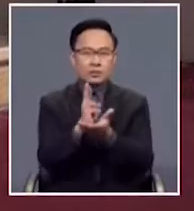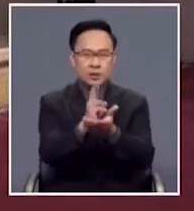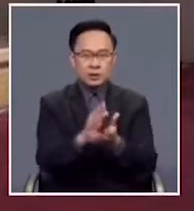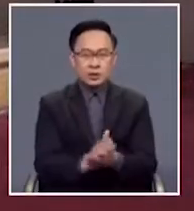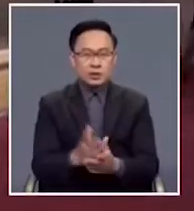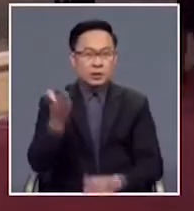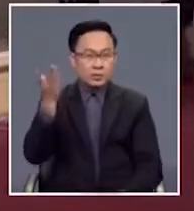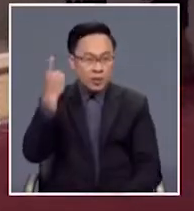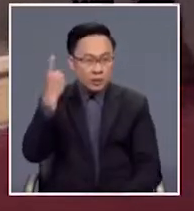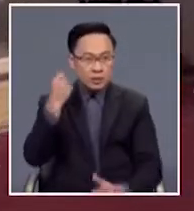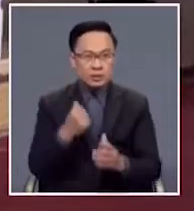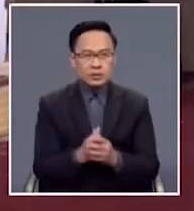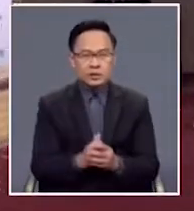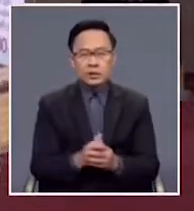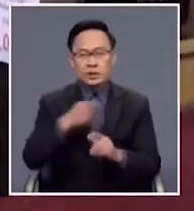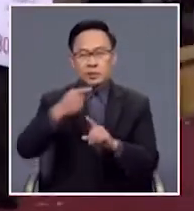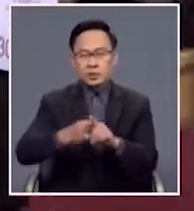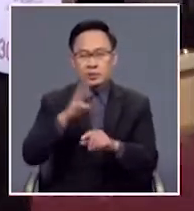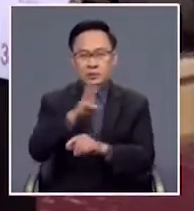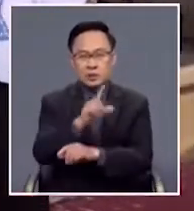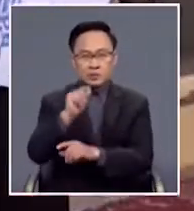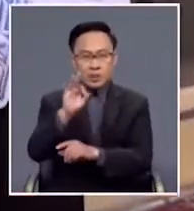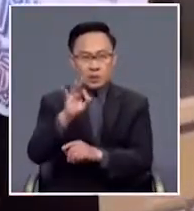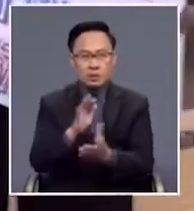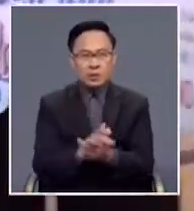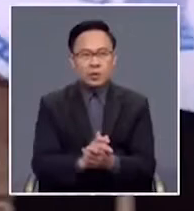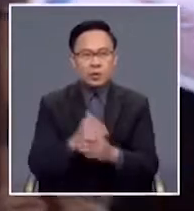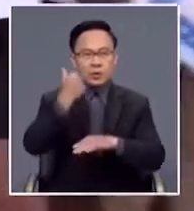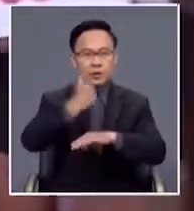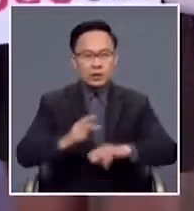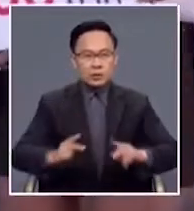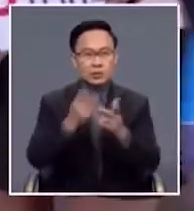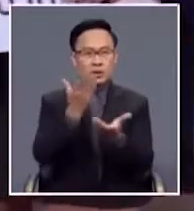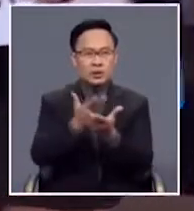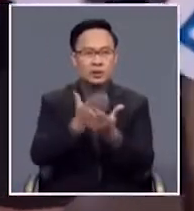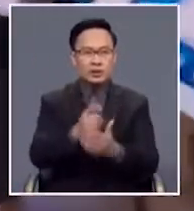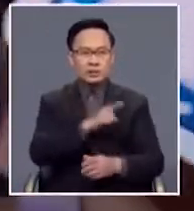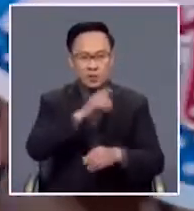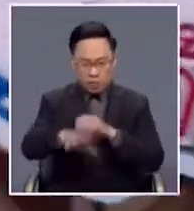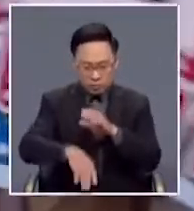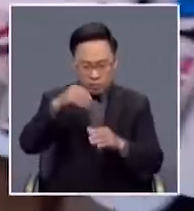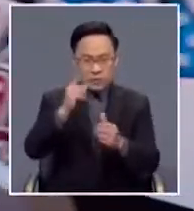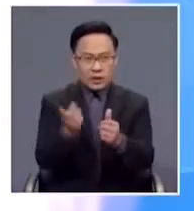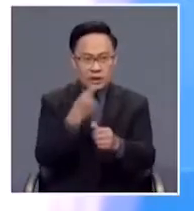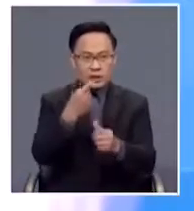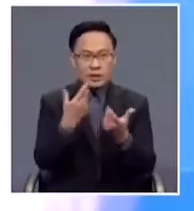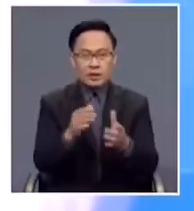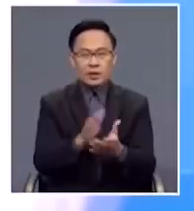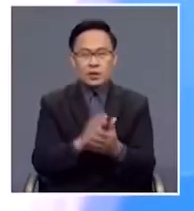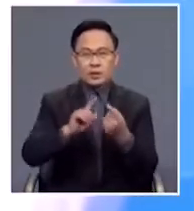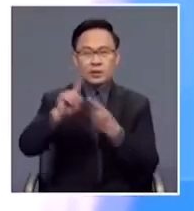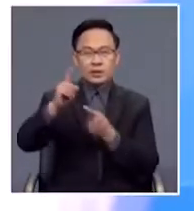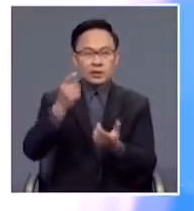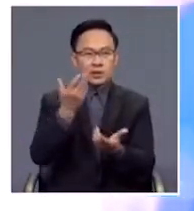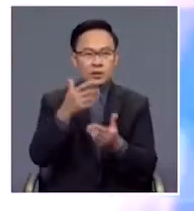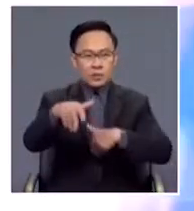วันนี้เมื่อวันที่29มิถุนายน2560ท่านรัฐมนตรีว่าการกระทรวงการคลังก็ได้แจกรางวัลเป็นครั้งแรกแล้วนะครับรางวัลที่1ด้